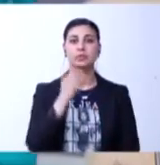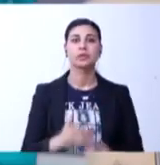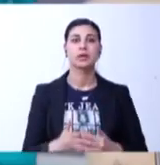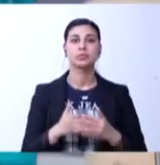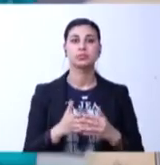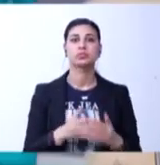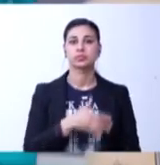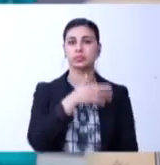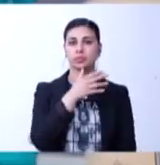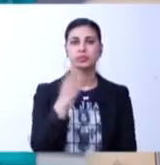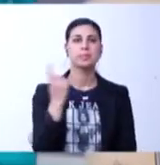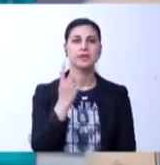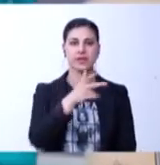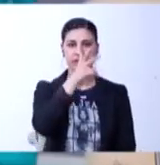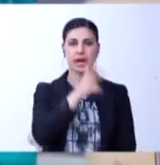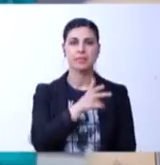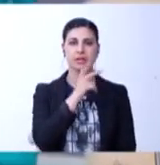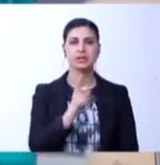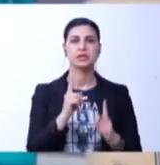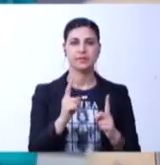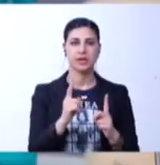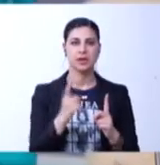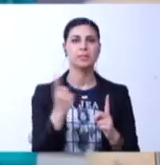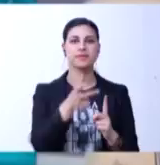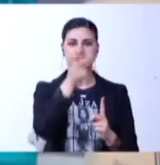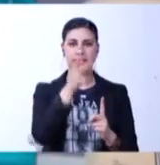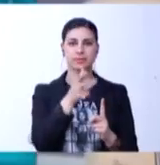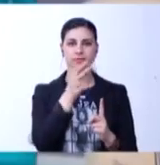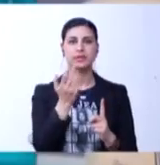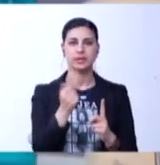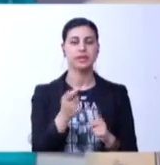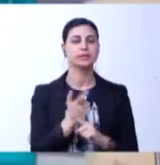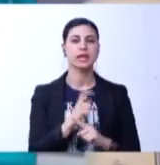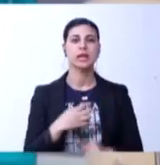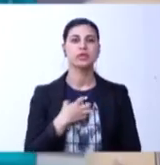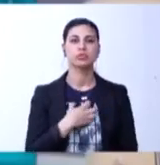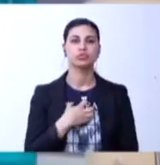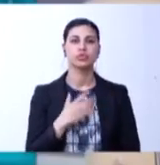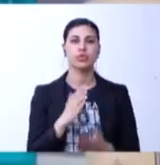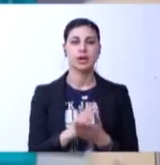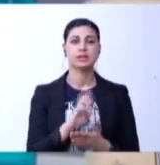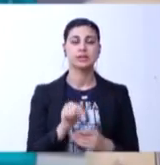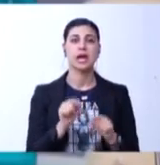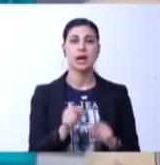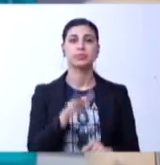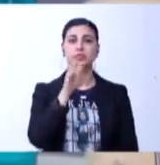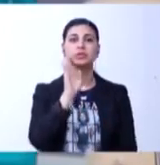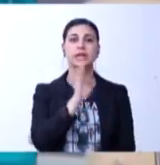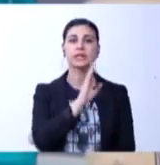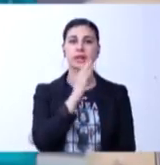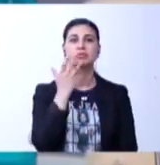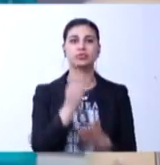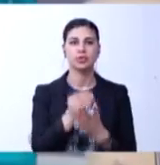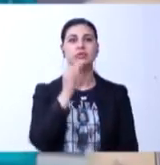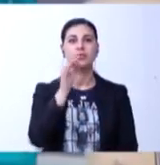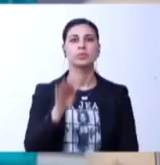პირველ ტრიმესტრს გამოვყოფდი, არის ძალიან მნიშვნელოვანი. პირველი სამი თვე. არის ძალიან მნიშვნელოვანი და ამ დროს დედებს ჩვენ ურჩევთ,